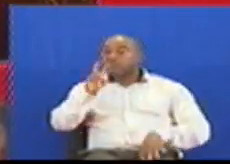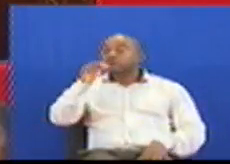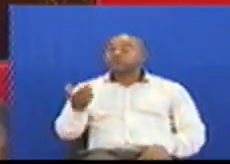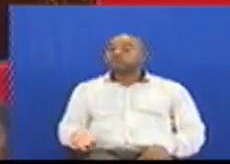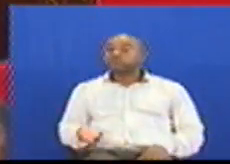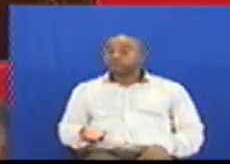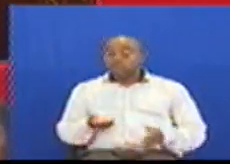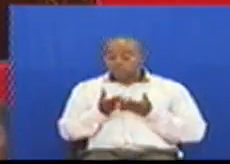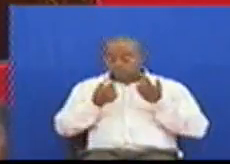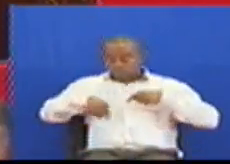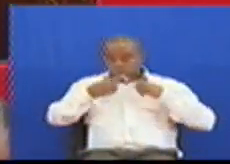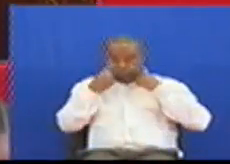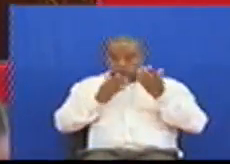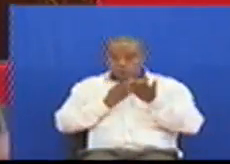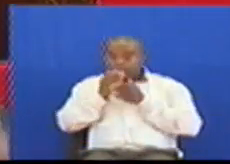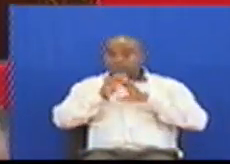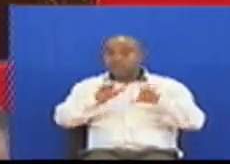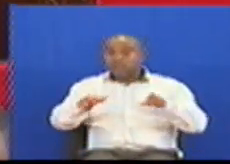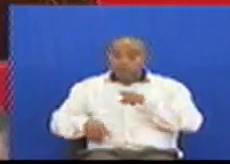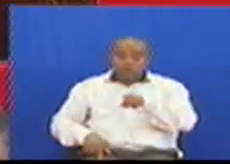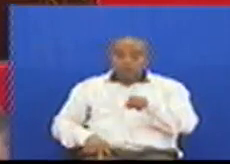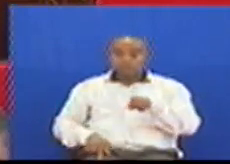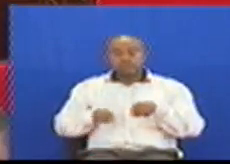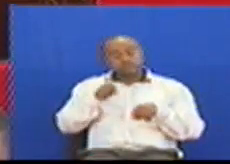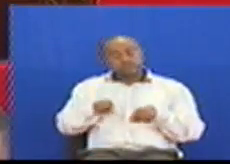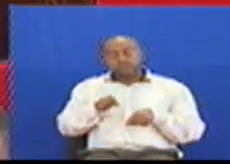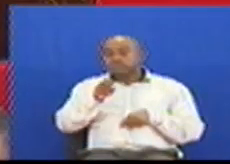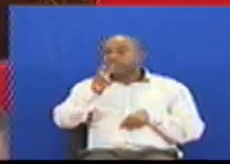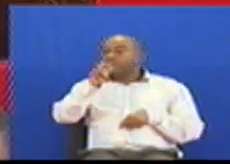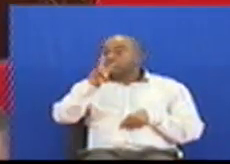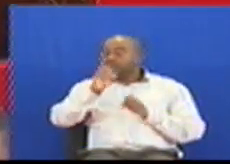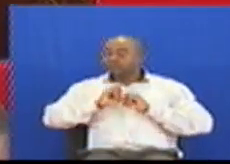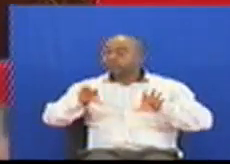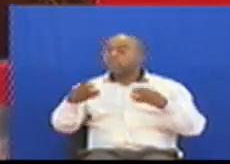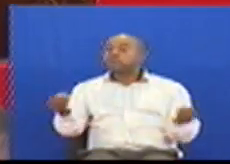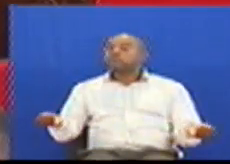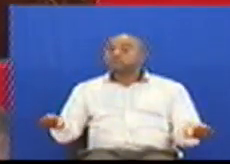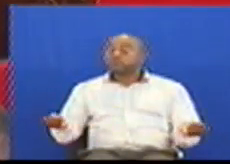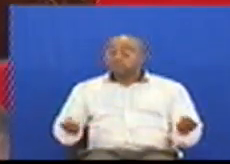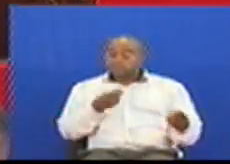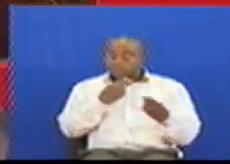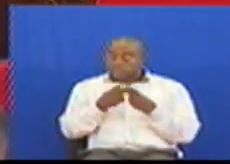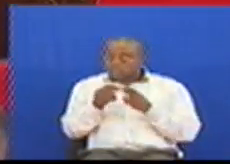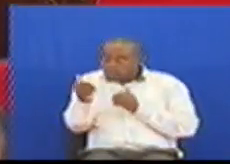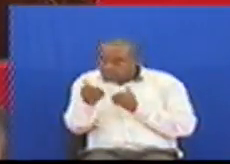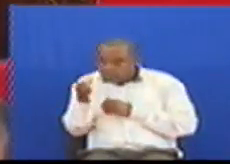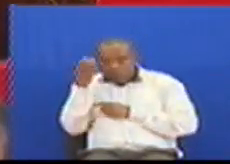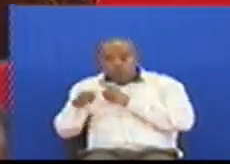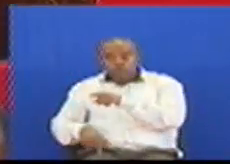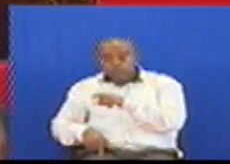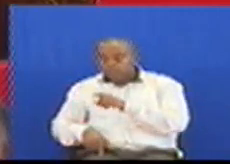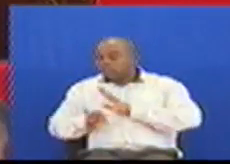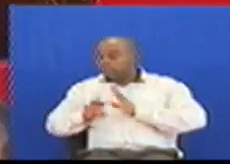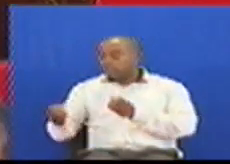Kwa sababu tunaona kupitia mitandao namna corona inavyoambukizwa kwa urahisi. Hata daktari anavyomsogelea mgonjwa tu tayari imekuwa nayo